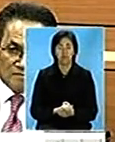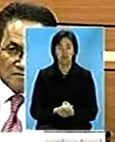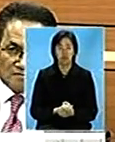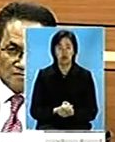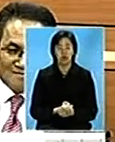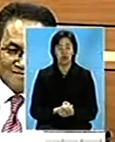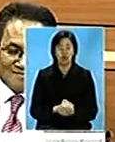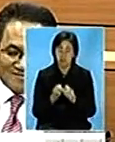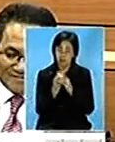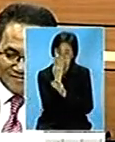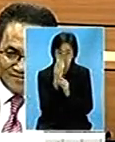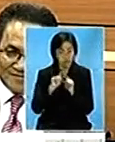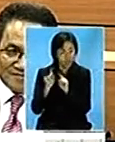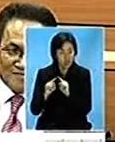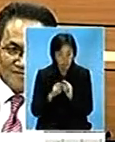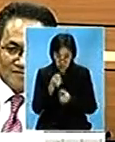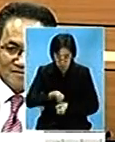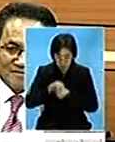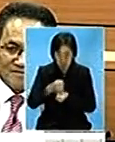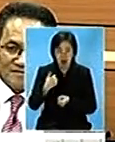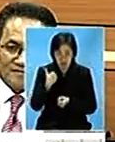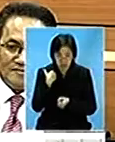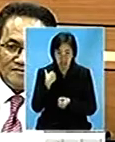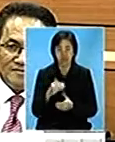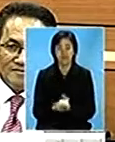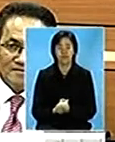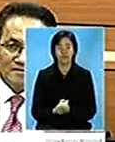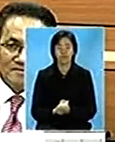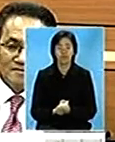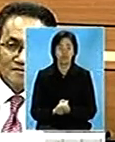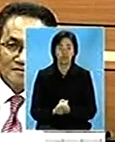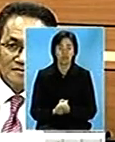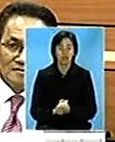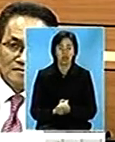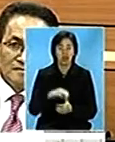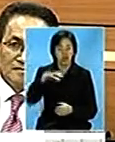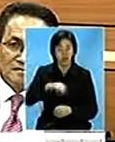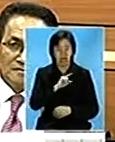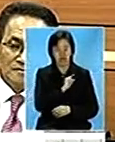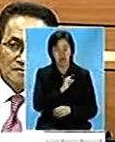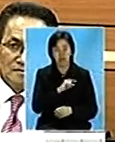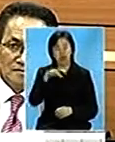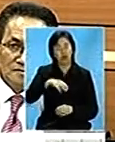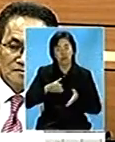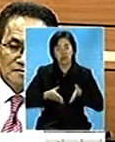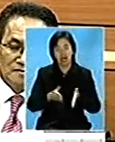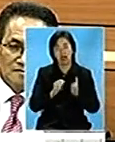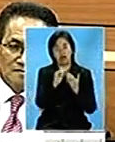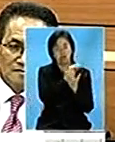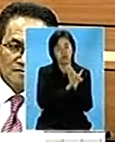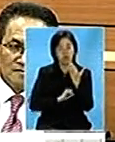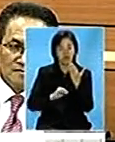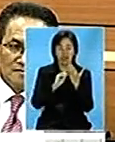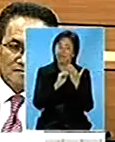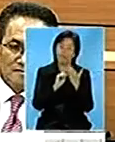ปลูกพืชสวนนี่แสดงให้เห็นแล้วว่านะครับเจ้าหน้าที่ของหน่วยงานที่รับผิดชอบไม่ว่าทางหลวงชนบทนั้นไม่ได้ออก